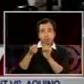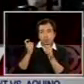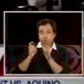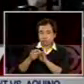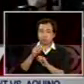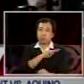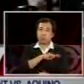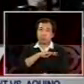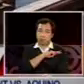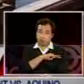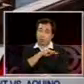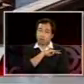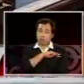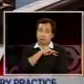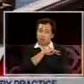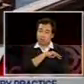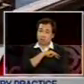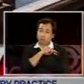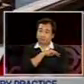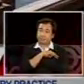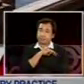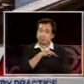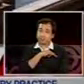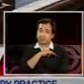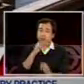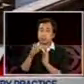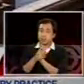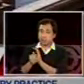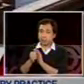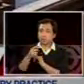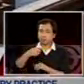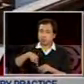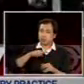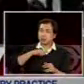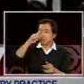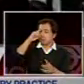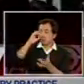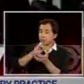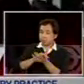or conscience, naniniwala tayo na